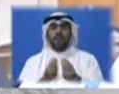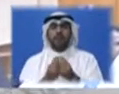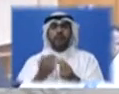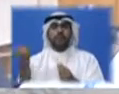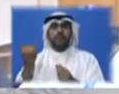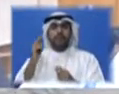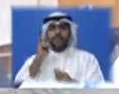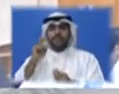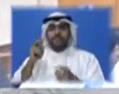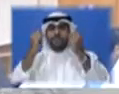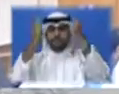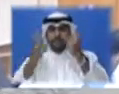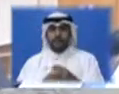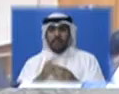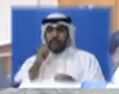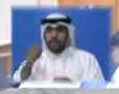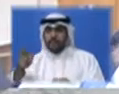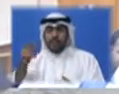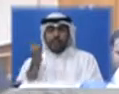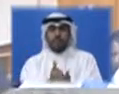التطبيقي والتدريب تختص في